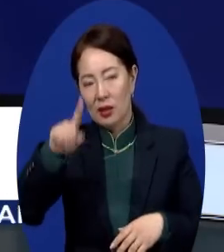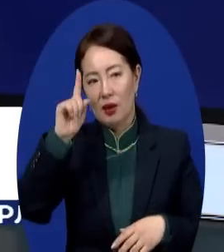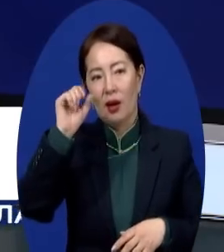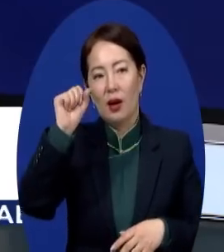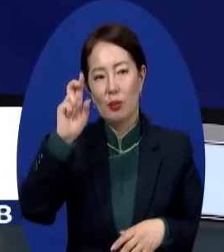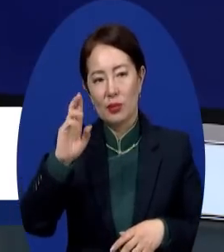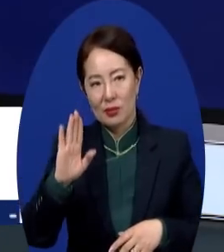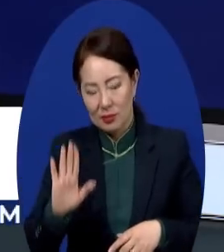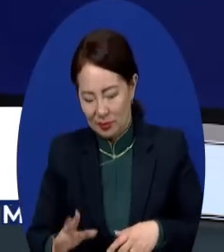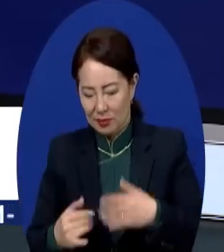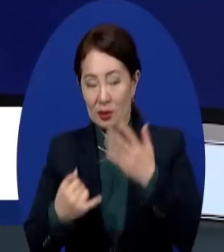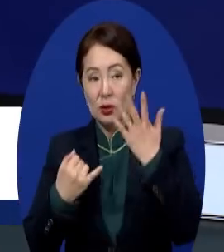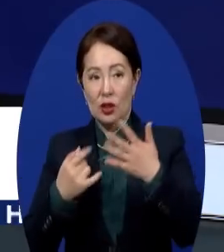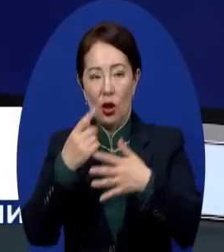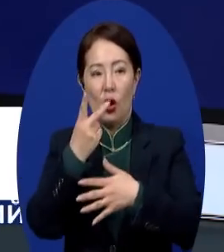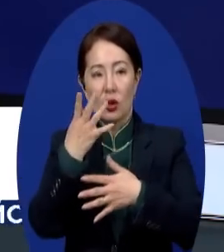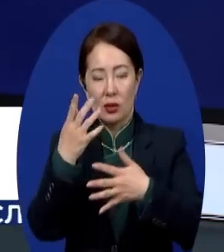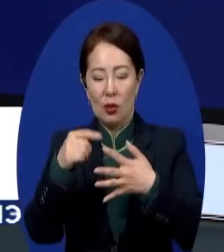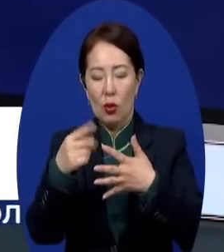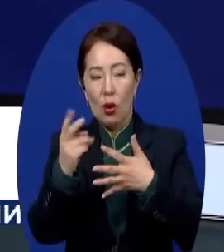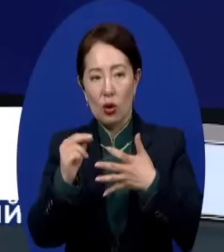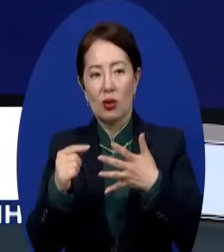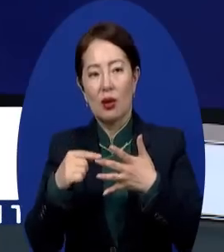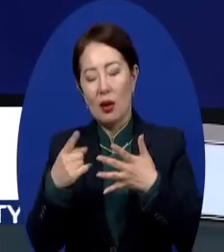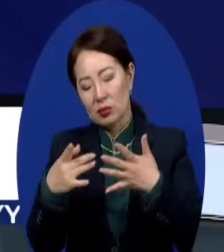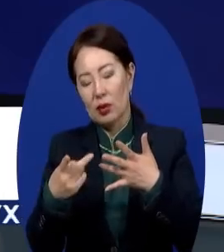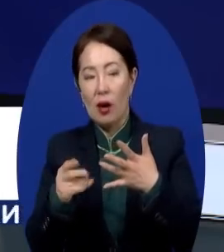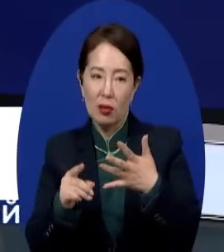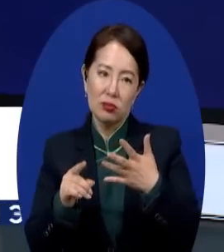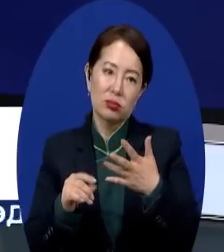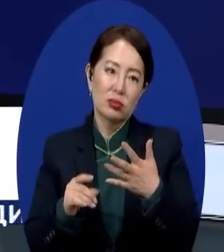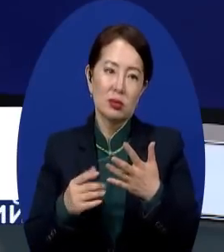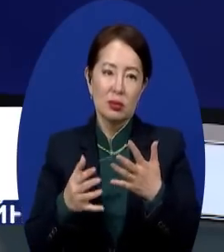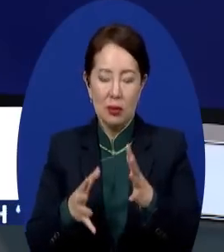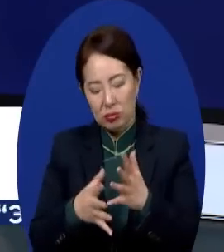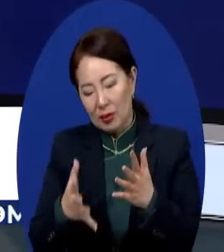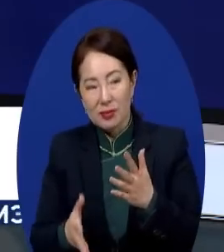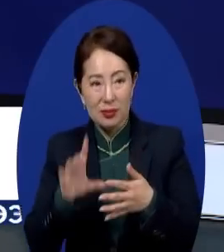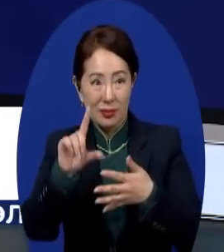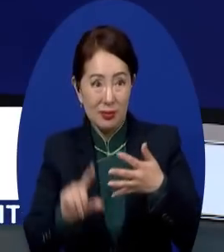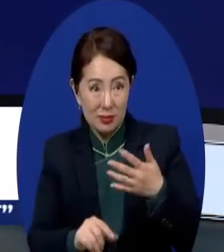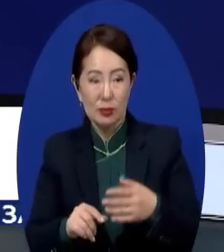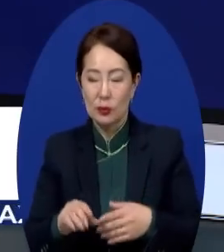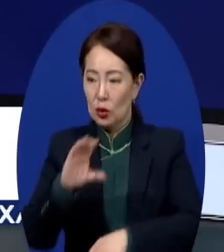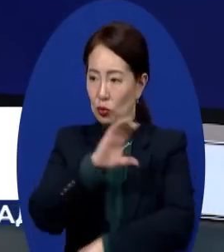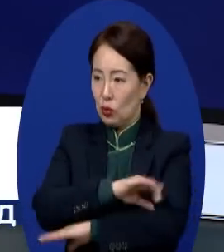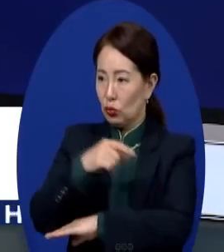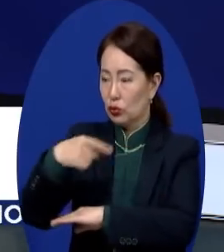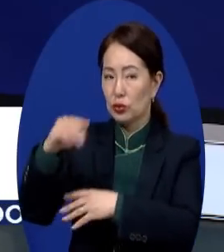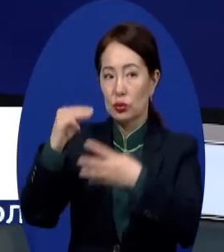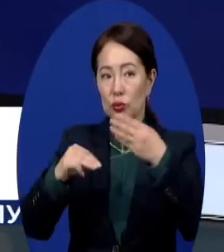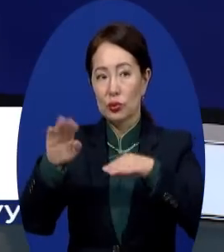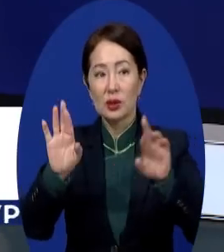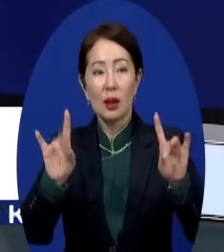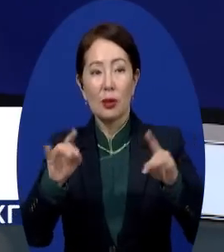байгаа багш нарт бол 25% цалингийн нэмэгдэл дараа нь 20% гих мэтчилэн шатсанаар явах юм билэ. А гэхдээ сургуулиудыг төвшин төвшнөөр нь хичээл